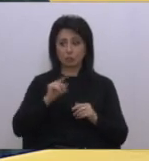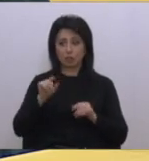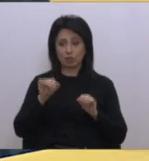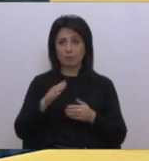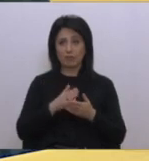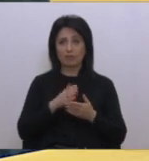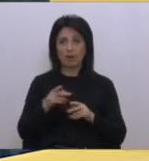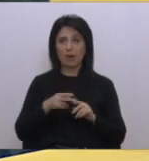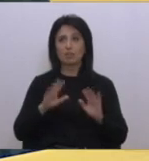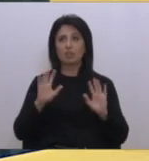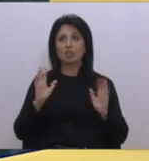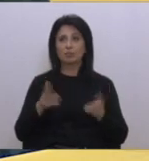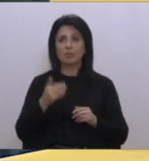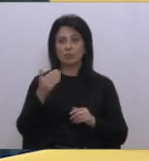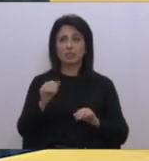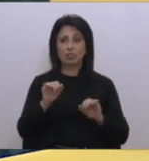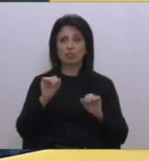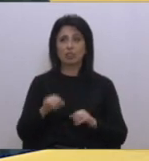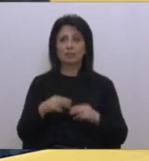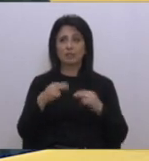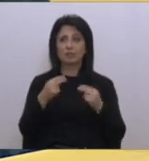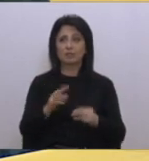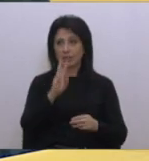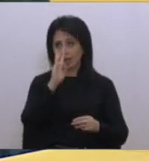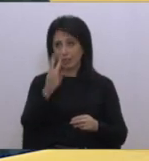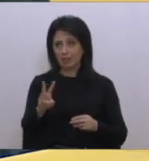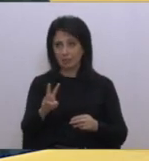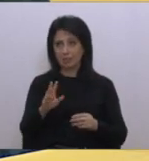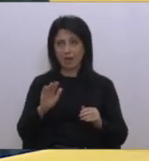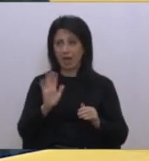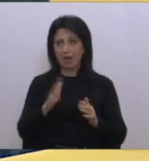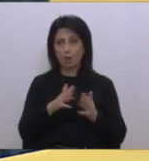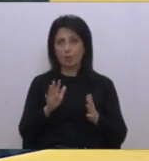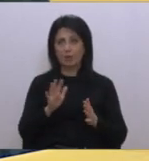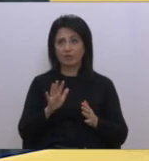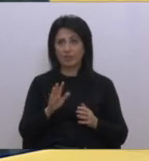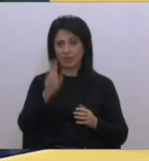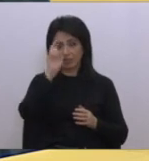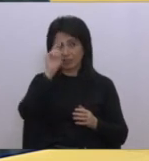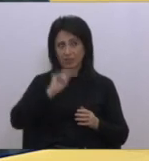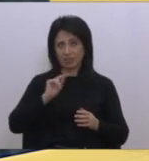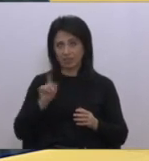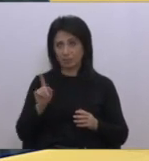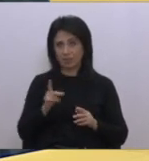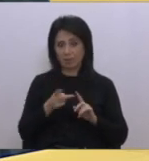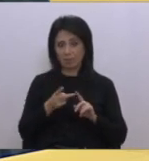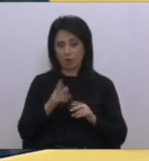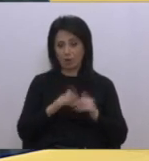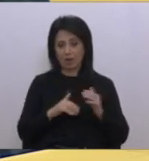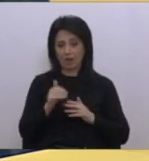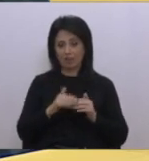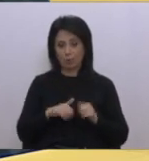შესაძლებლობა, ამ შემთხვევაში მას შეიძლება მიეცეს ანაზღაურება არა უმეტეს საჯარო დაწესებულების მეორე